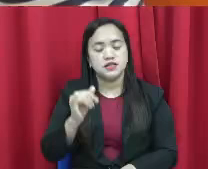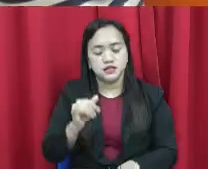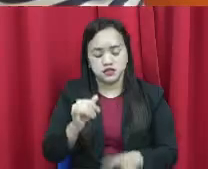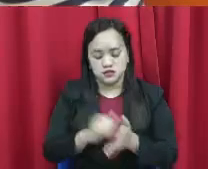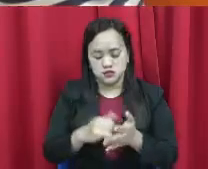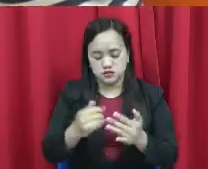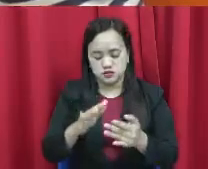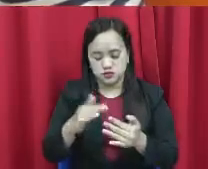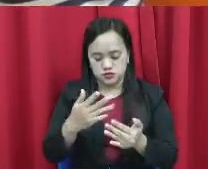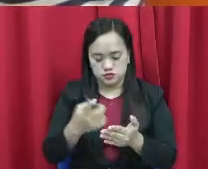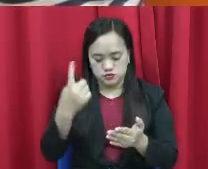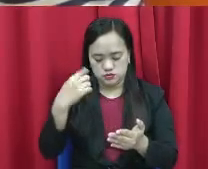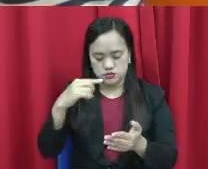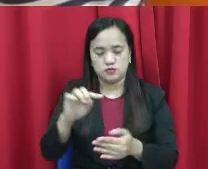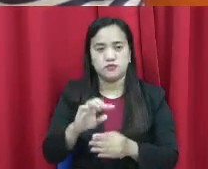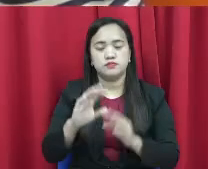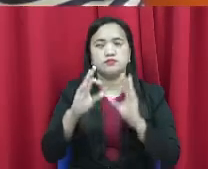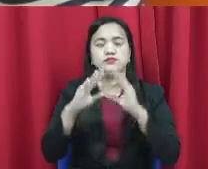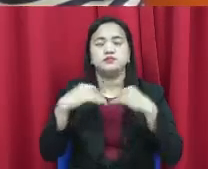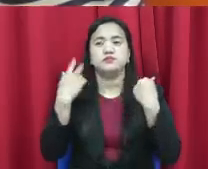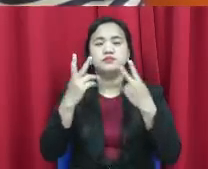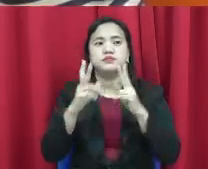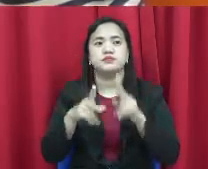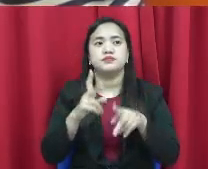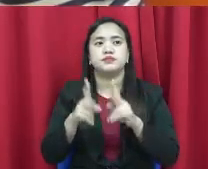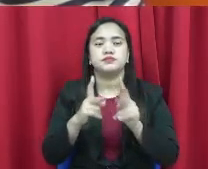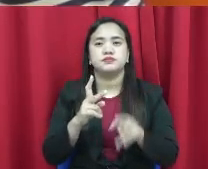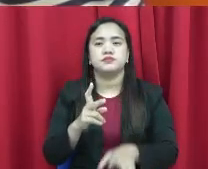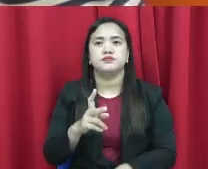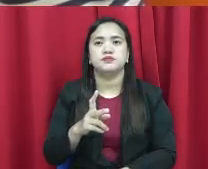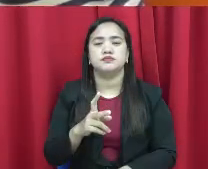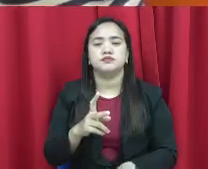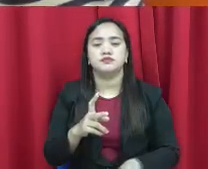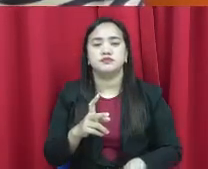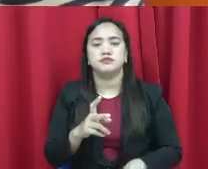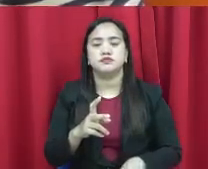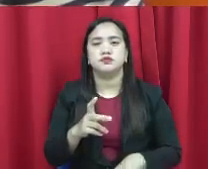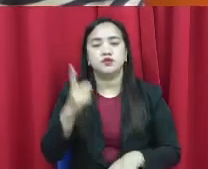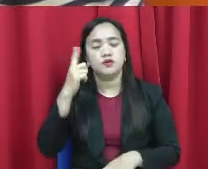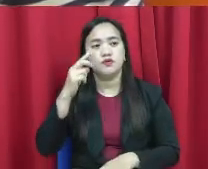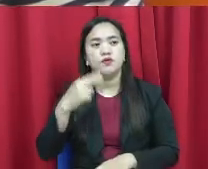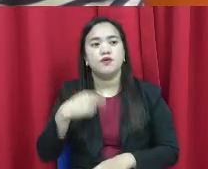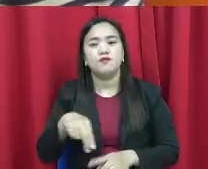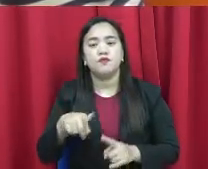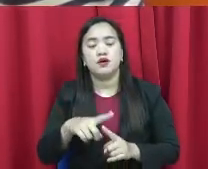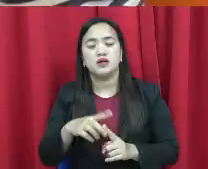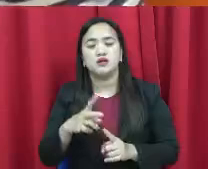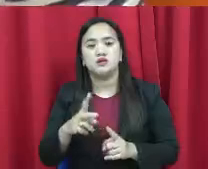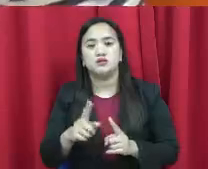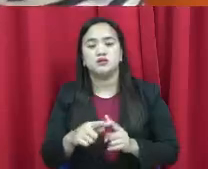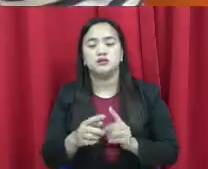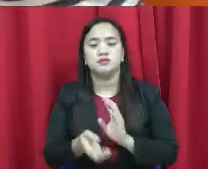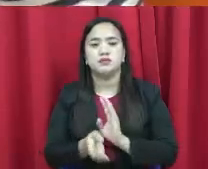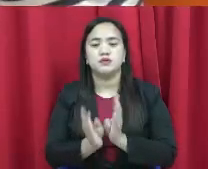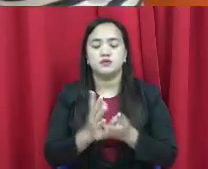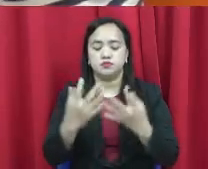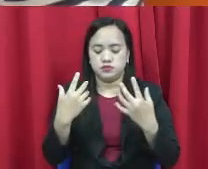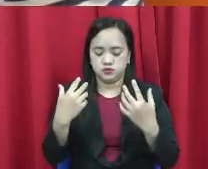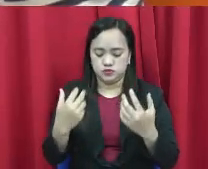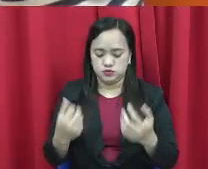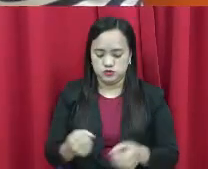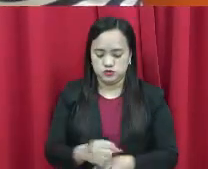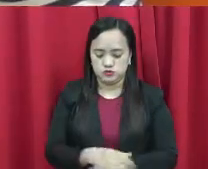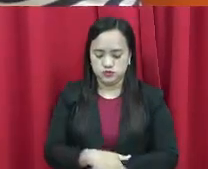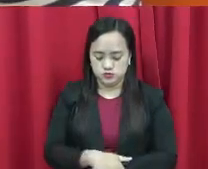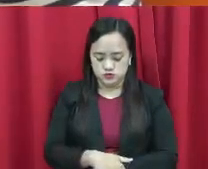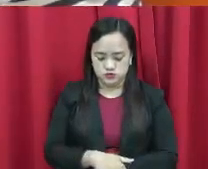sa pamilya at talagang iniisip po ng ating mahal ng Paso kung paano pa lalong pagtibayin at palaguin ang pamilya